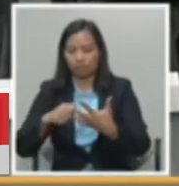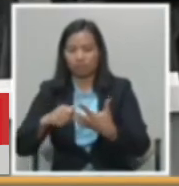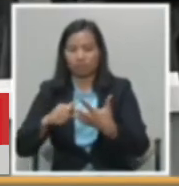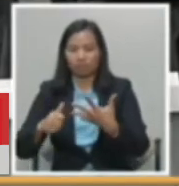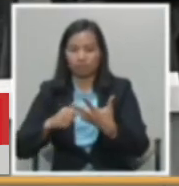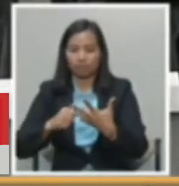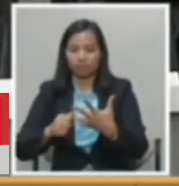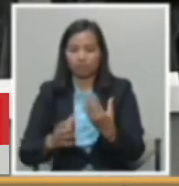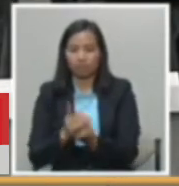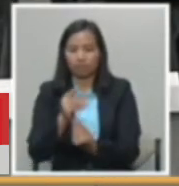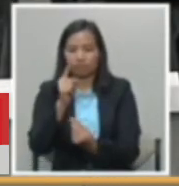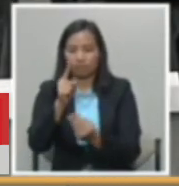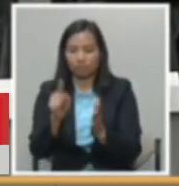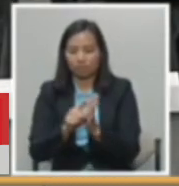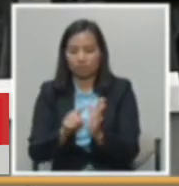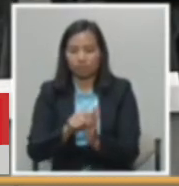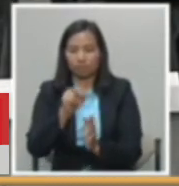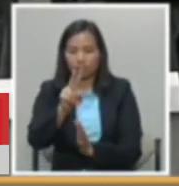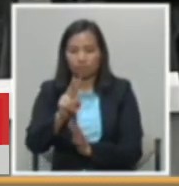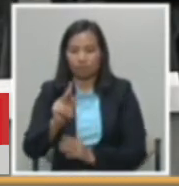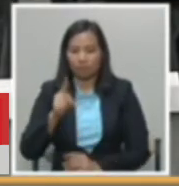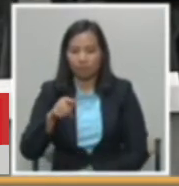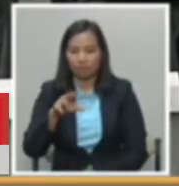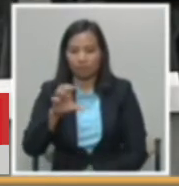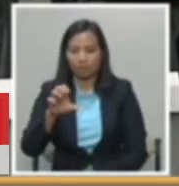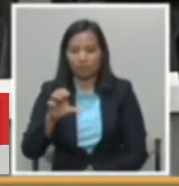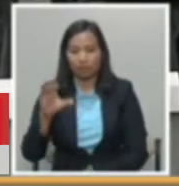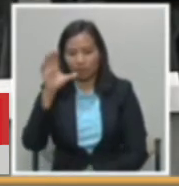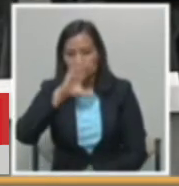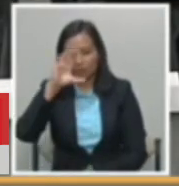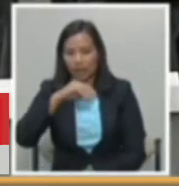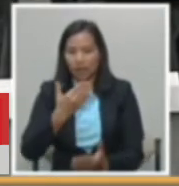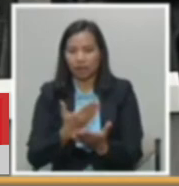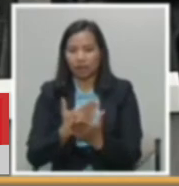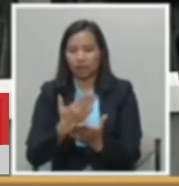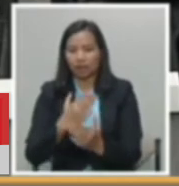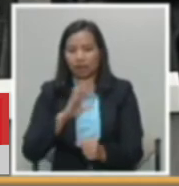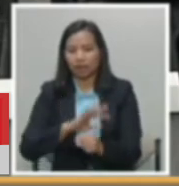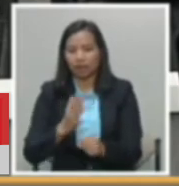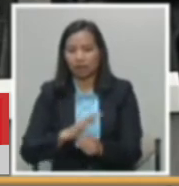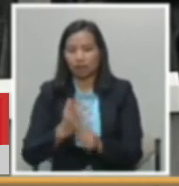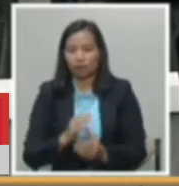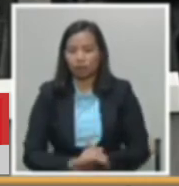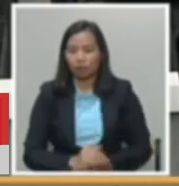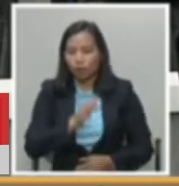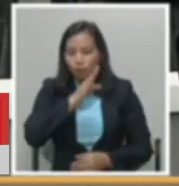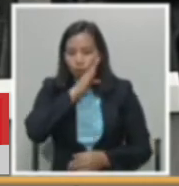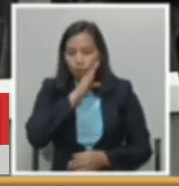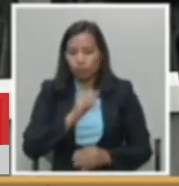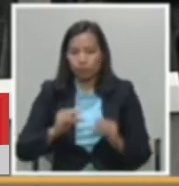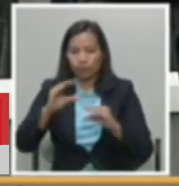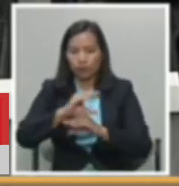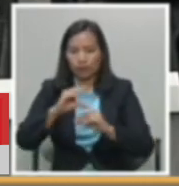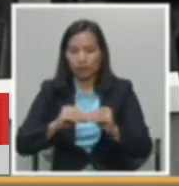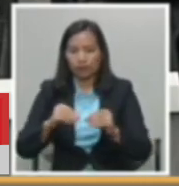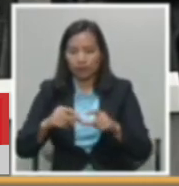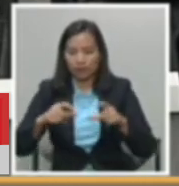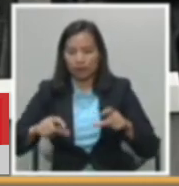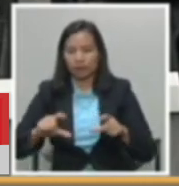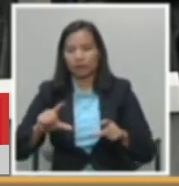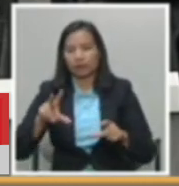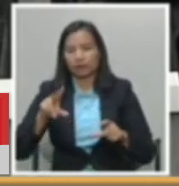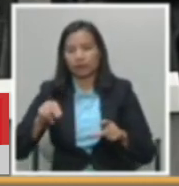2ครั้งถึง3ครั้ง 1,500 บาทหาเงินไม่ได้นะครับถ้าได้เข้าโครงการ30บาทโด